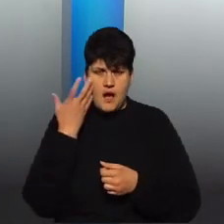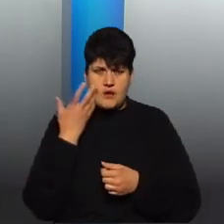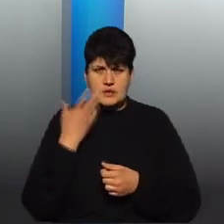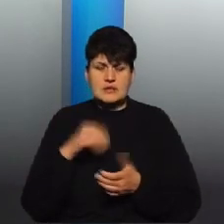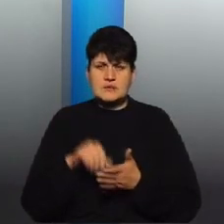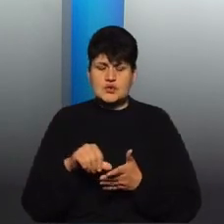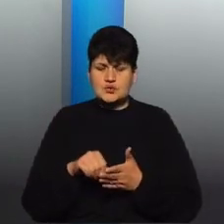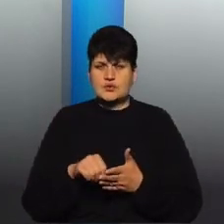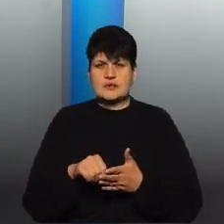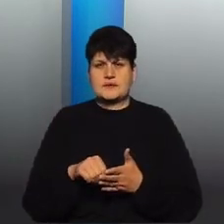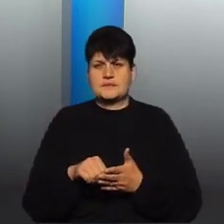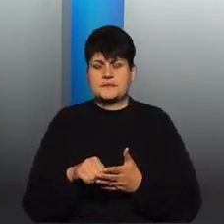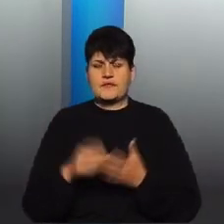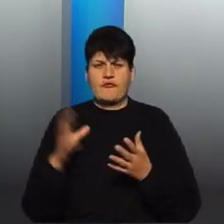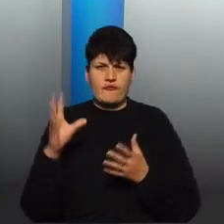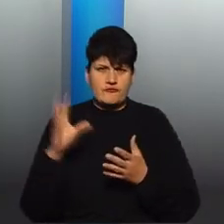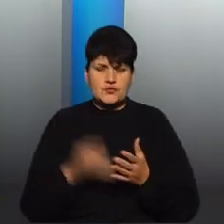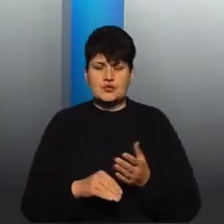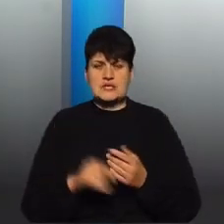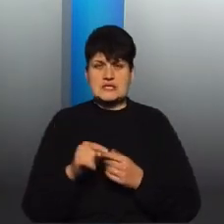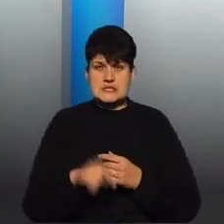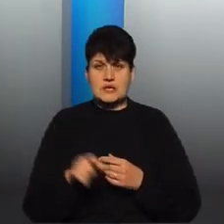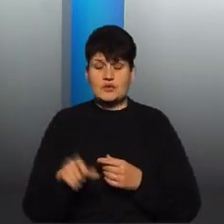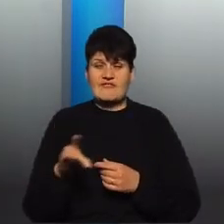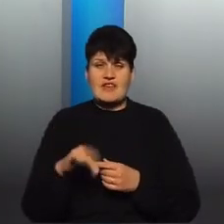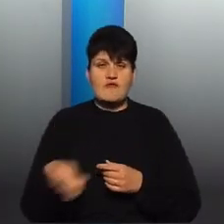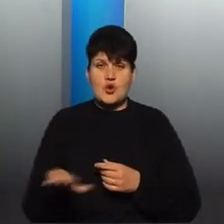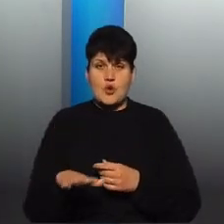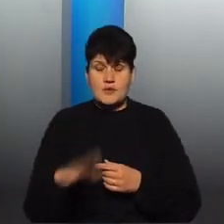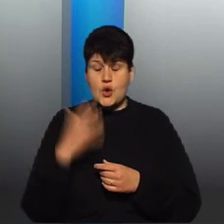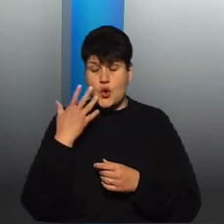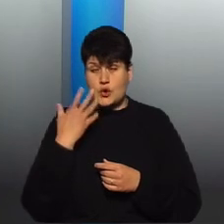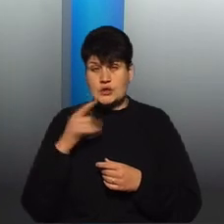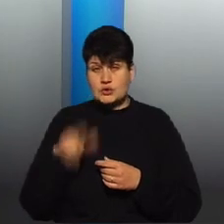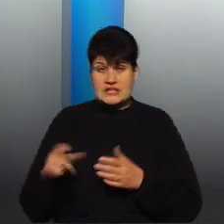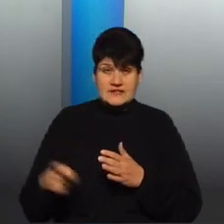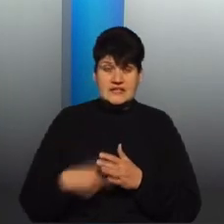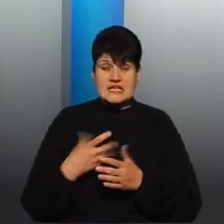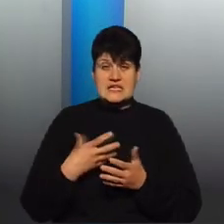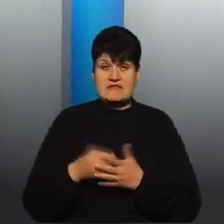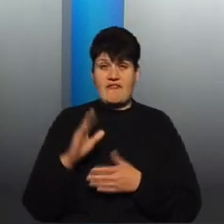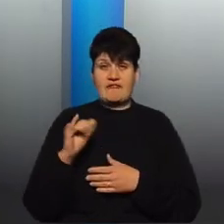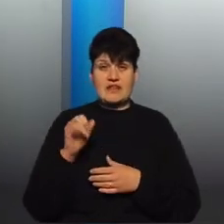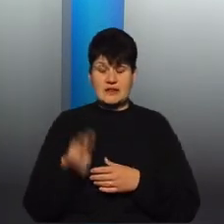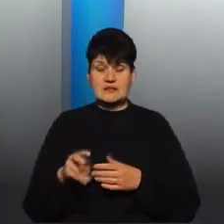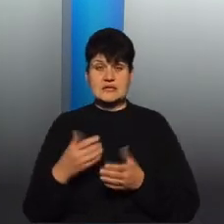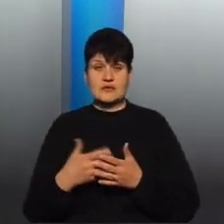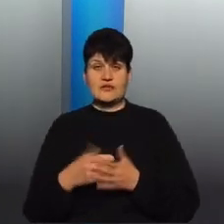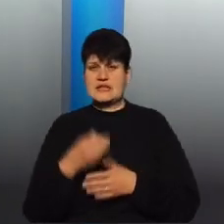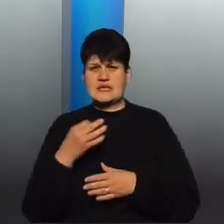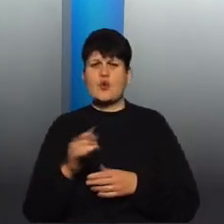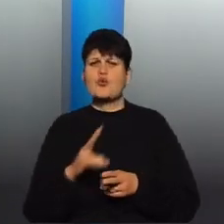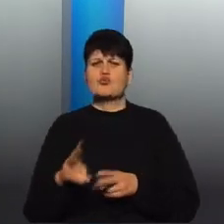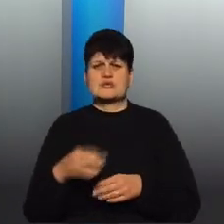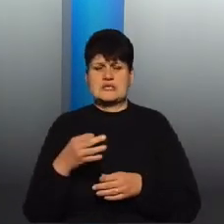стигма буквально всюди, ці люди в Європі, коли людина знає про свій ВІЛ-статус, вона не задумується, кому це сказати. От він є в